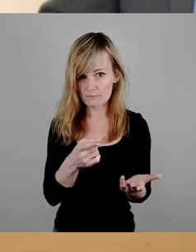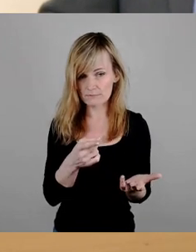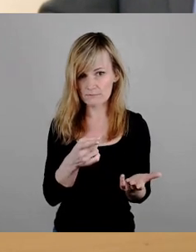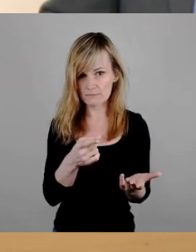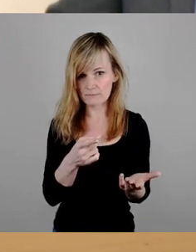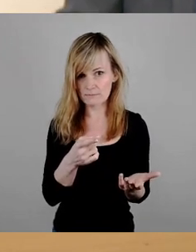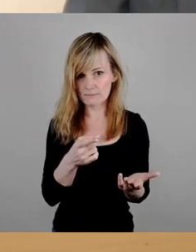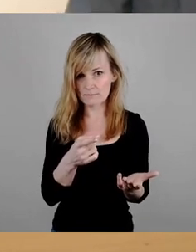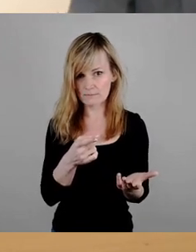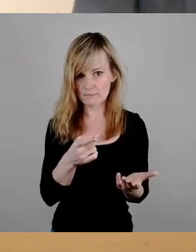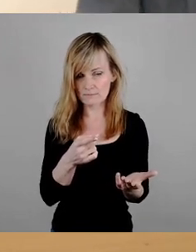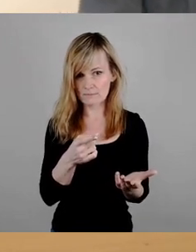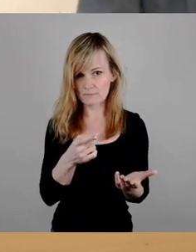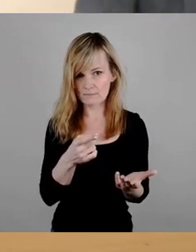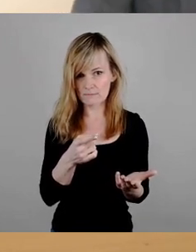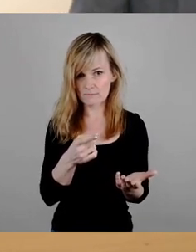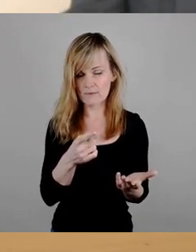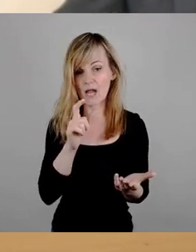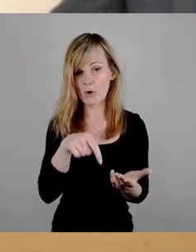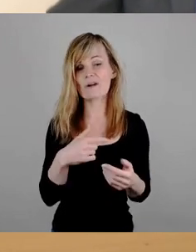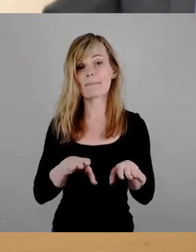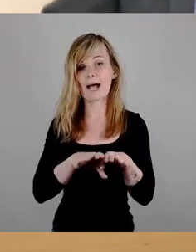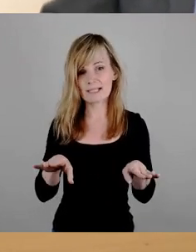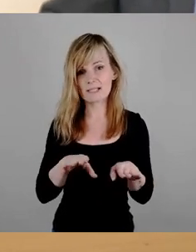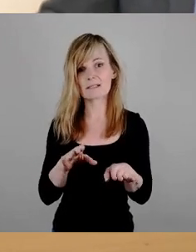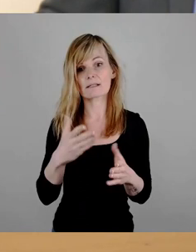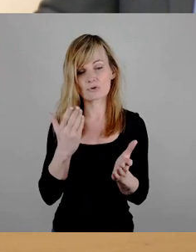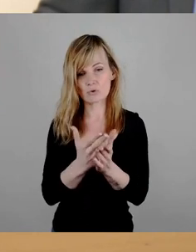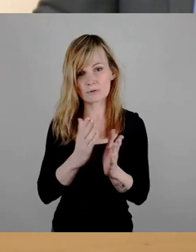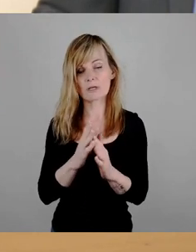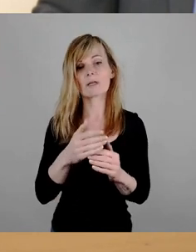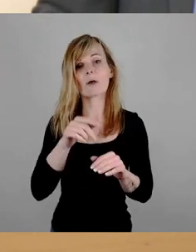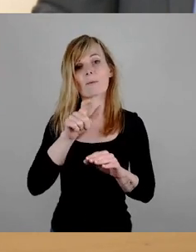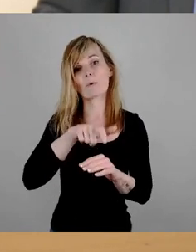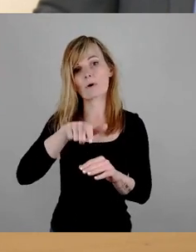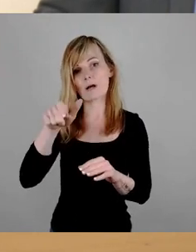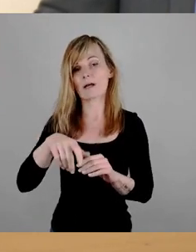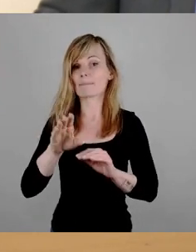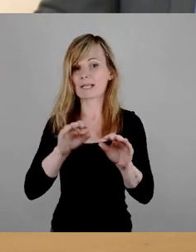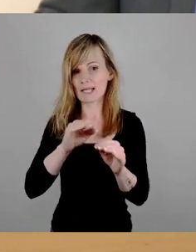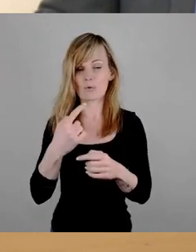Basis der durchgeführten Bürgerbeteiligung bereits laufende Planung nicht